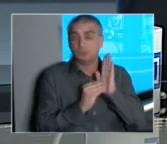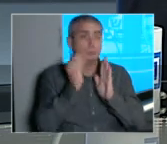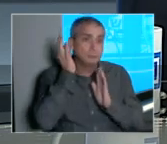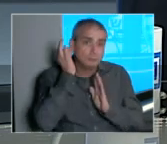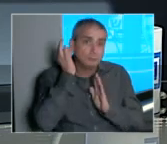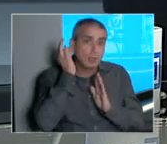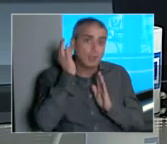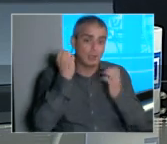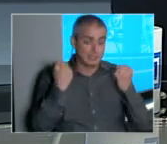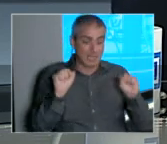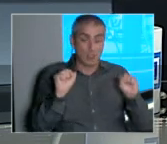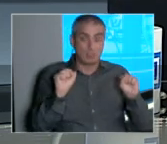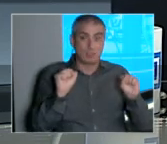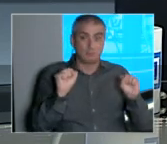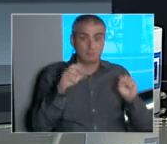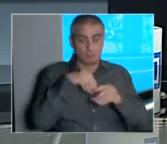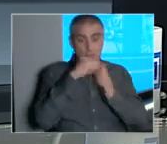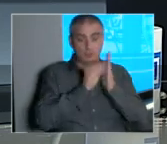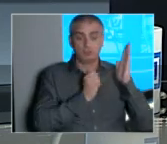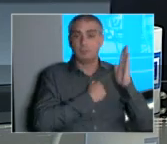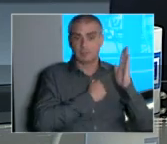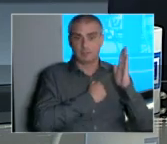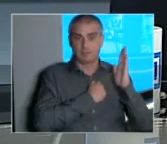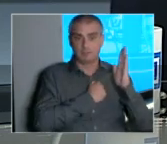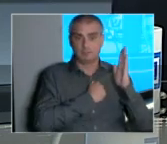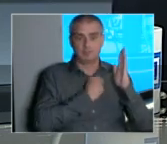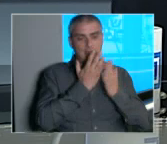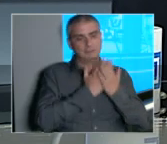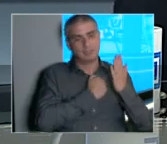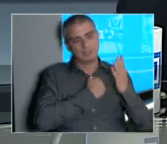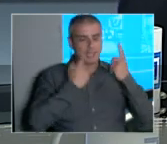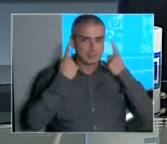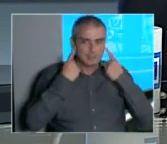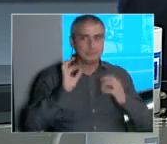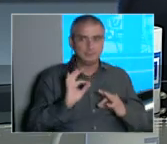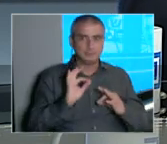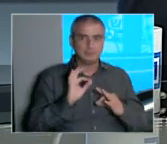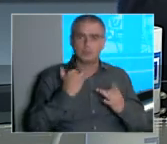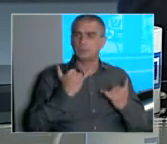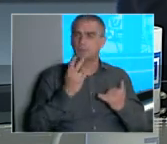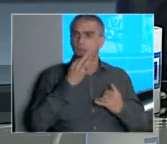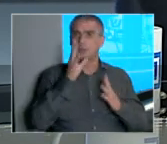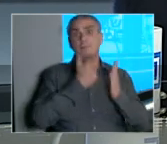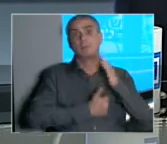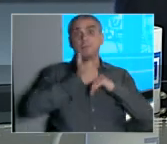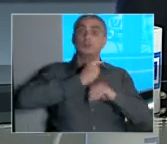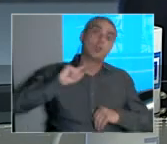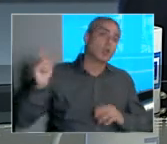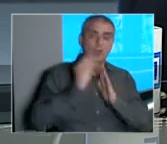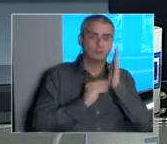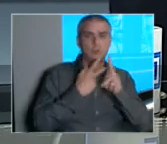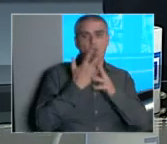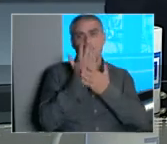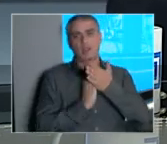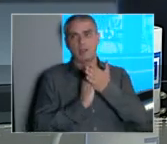אישה חילונית ברשימה דתית שחלקה חרדלית, והיום השאלה זה, האם היא תעמוד בראשות כל הרשימה או רק